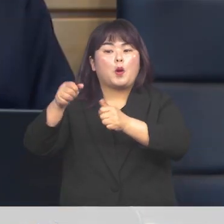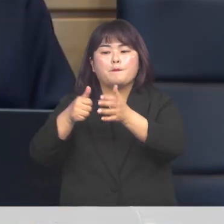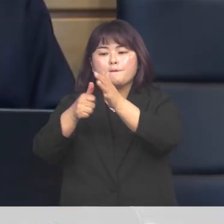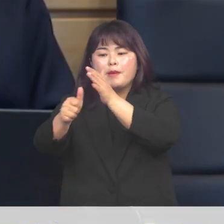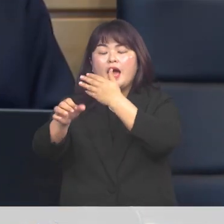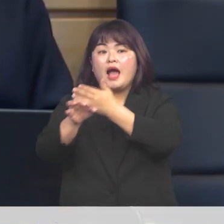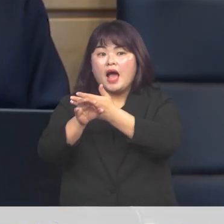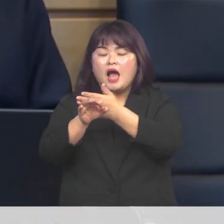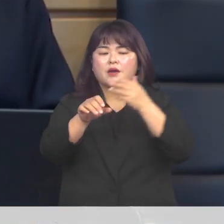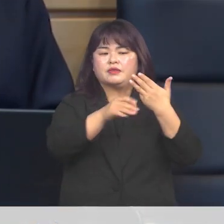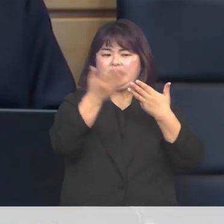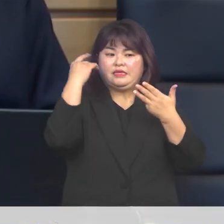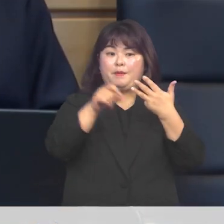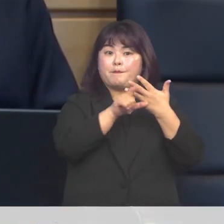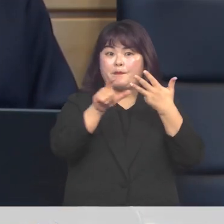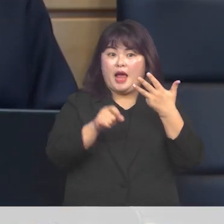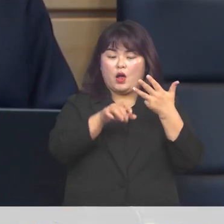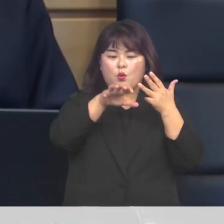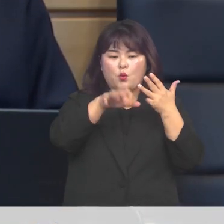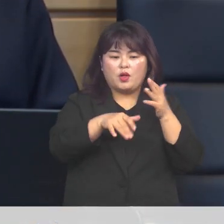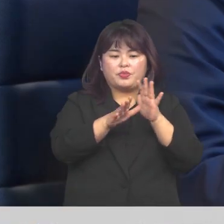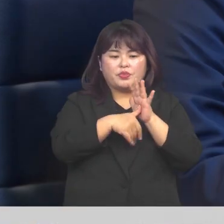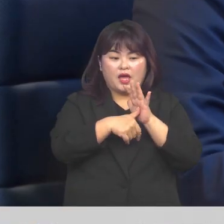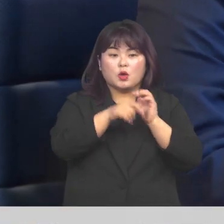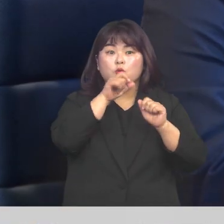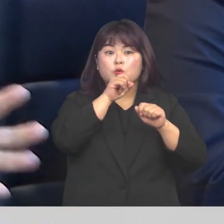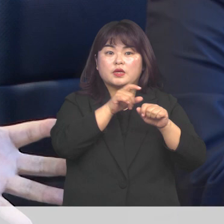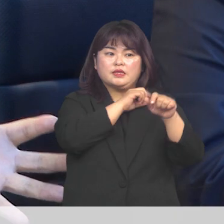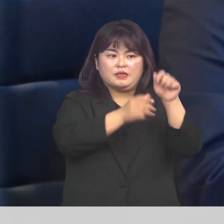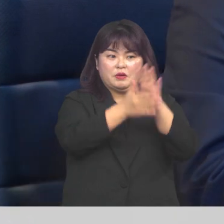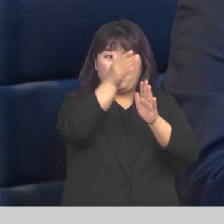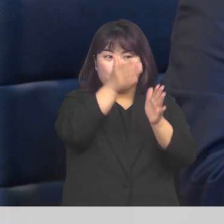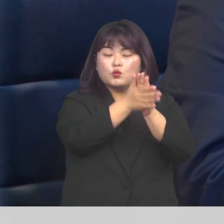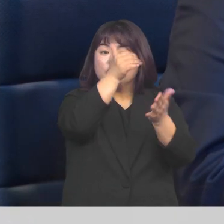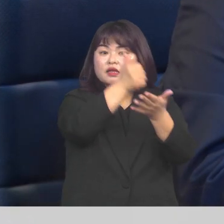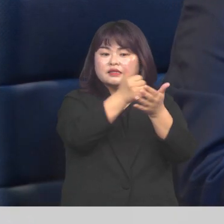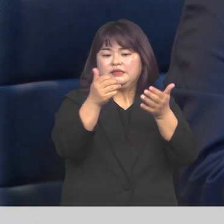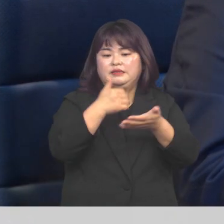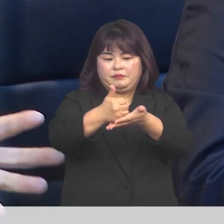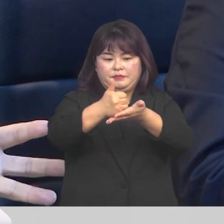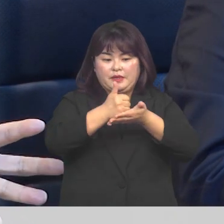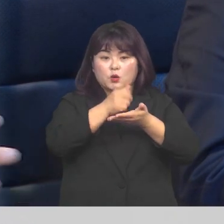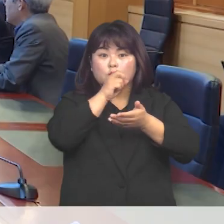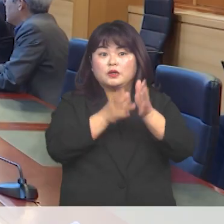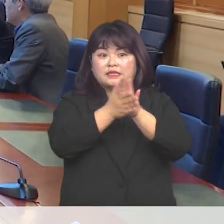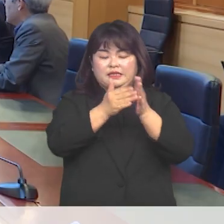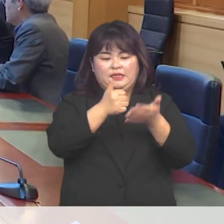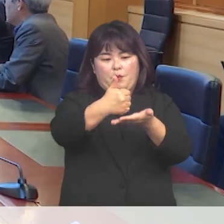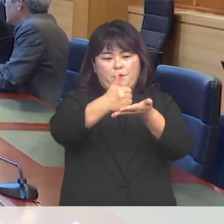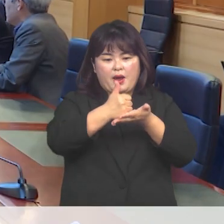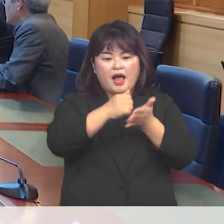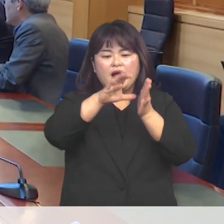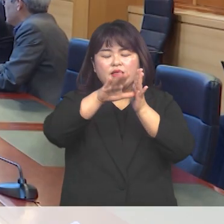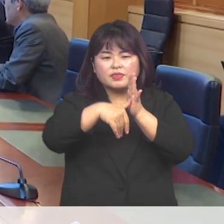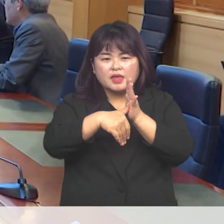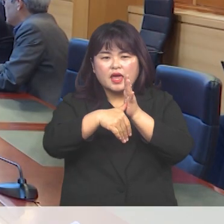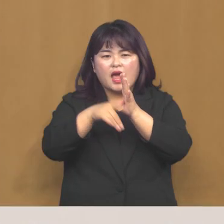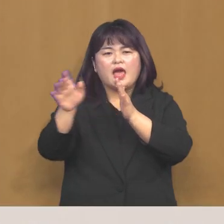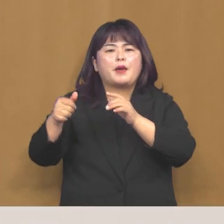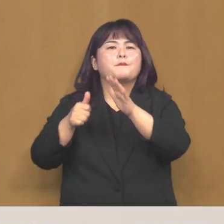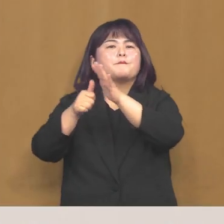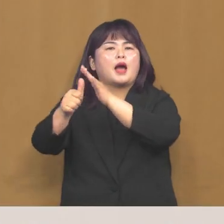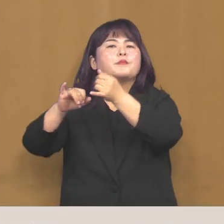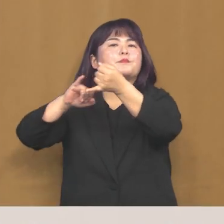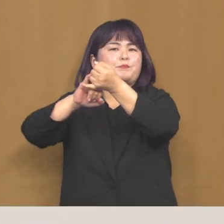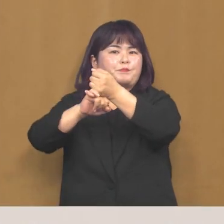지난 8월 김현철 한국화학융합시험연구원장이 시청을 방문했을 때 이 시장이 KTR 방문을 약속한